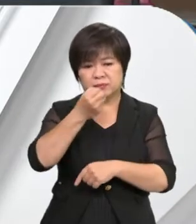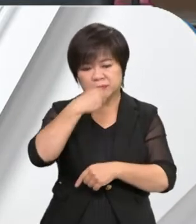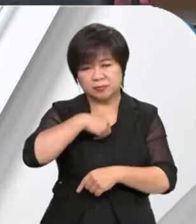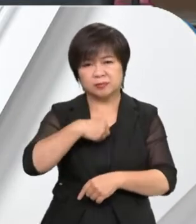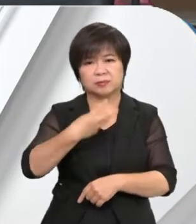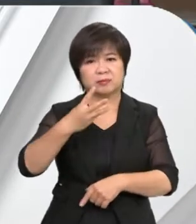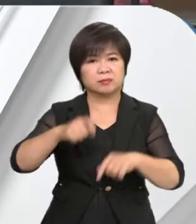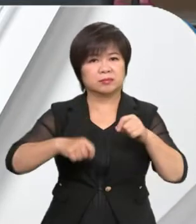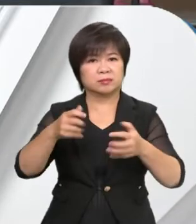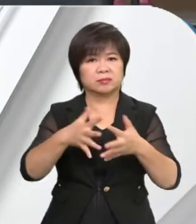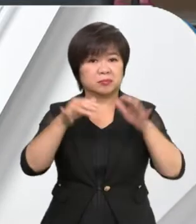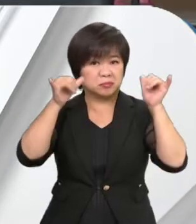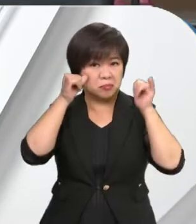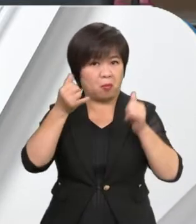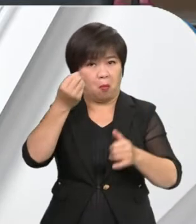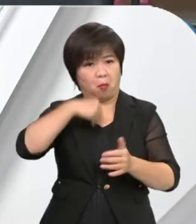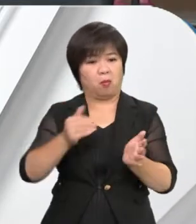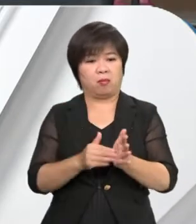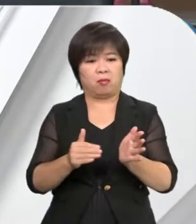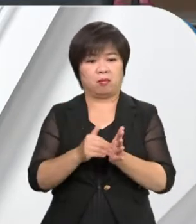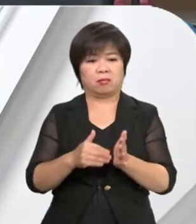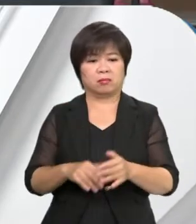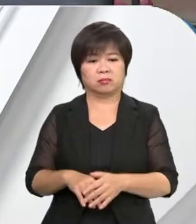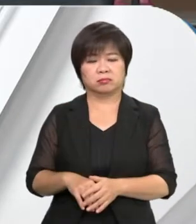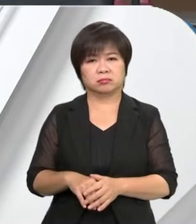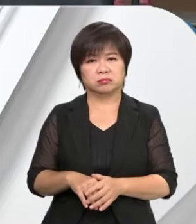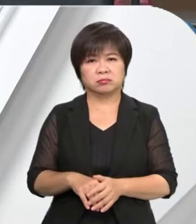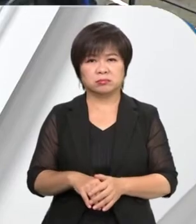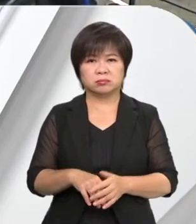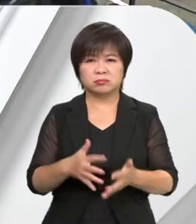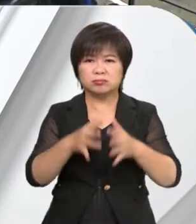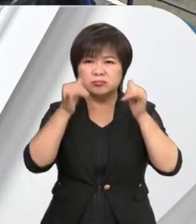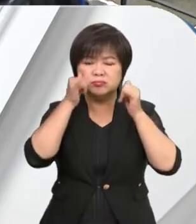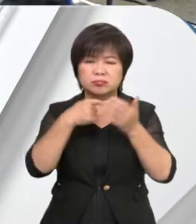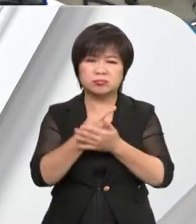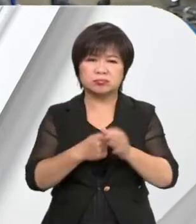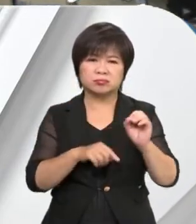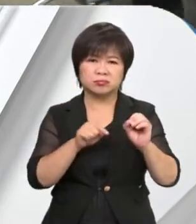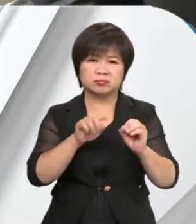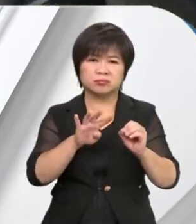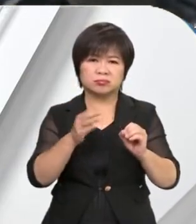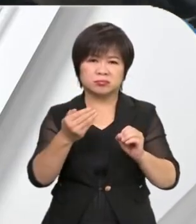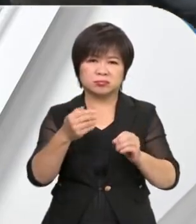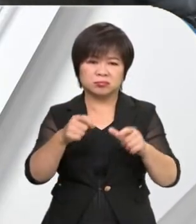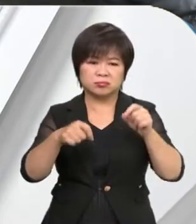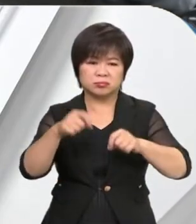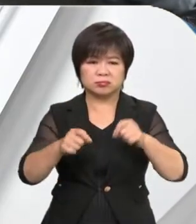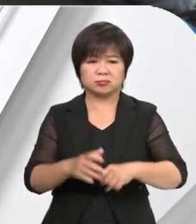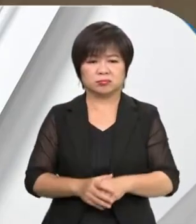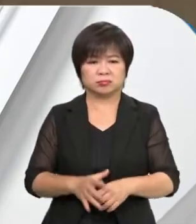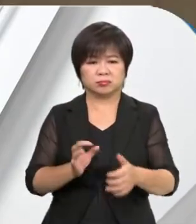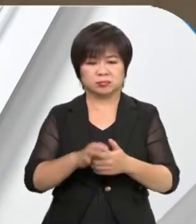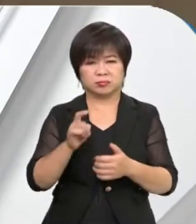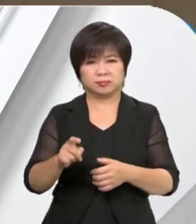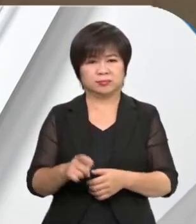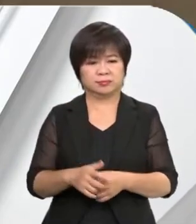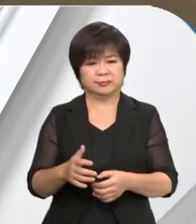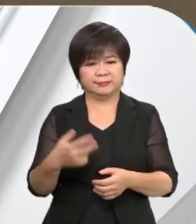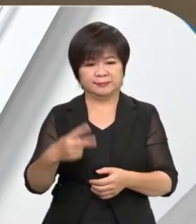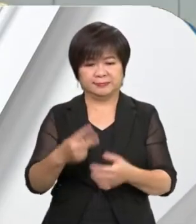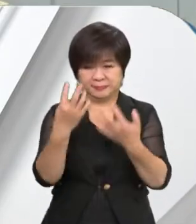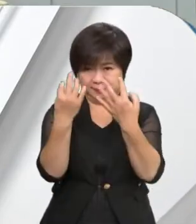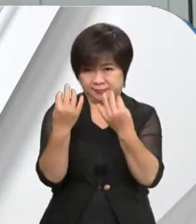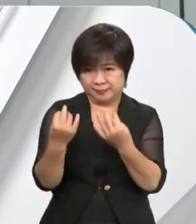3公斤的美牛，而只有 0.49 公斤的美猪。 在大片工厂微服铺之中学生年应用调查数